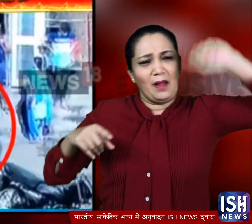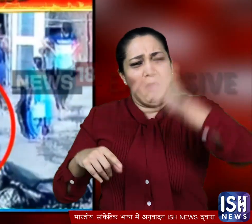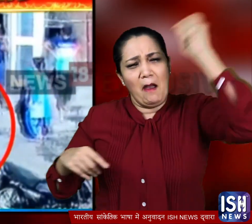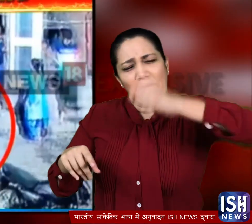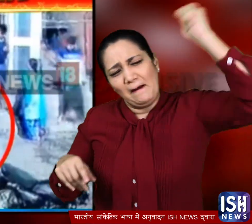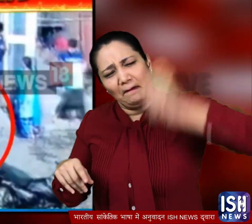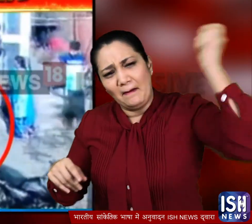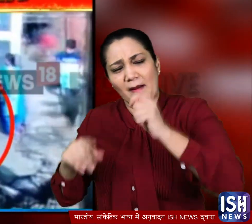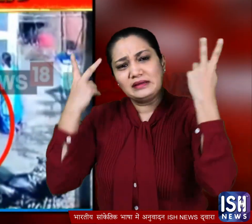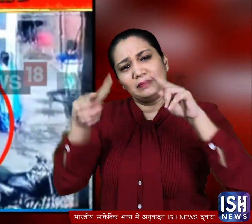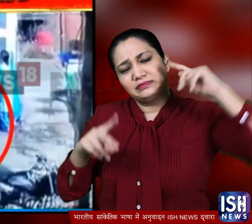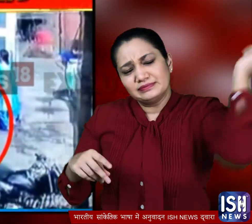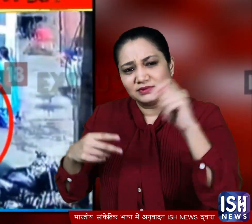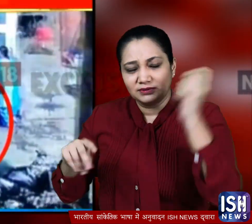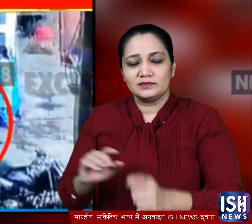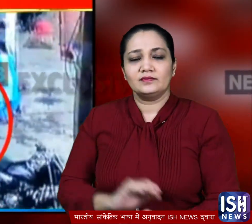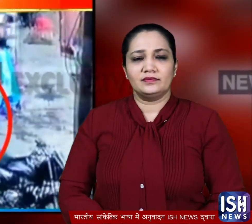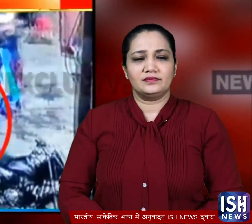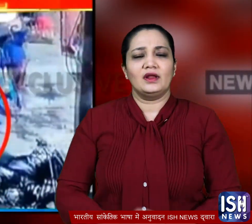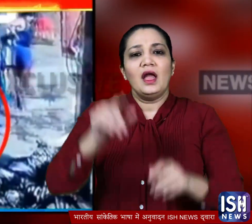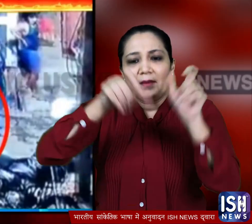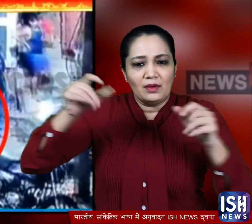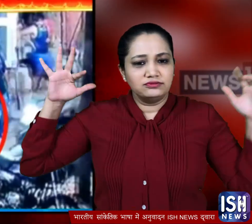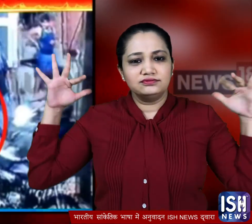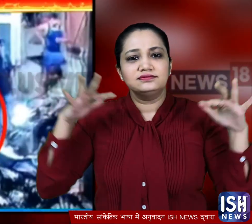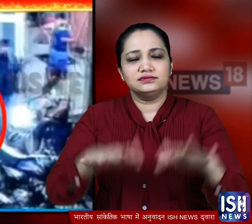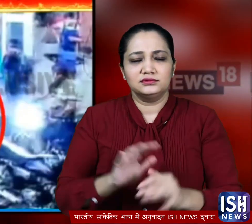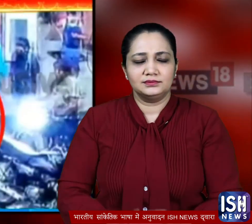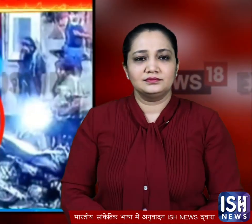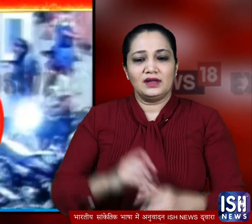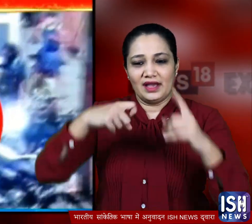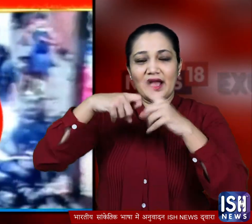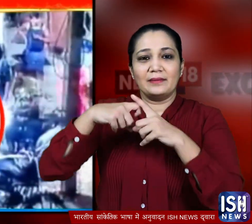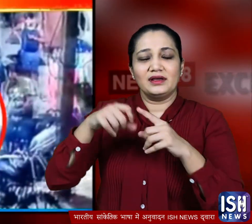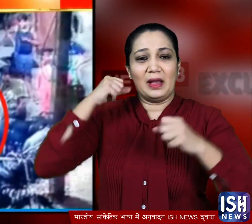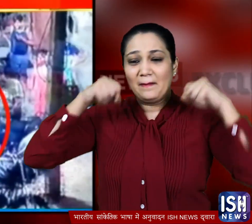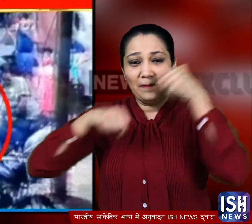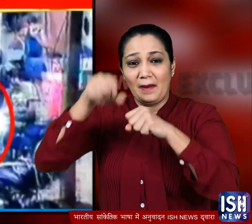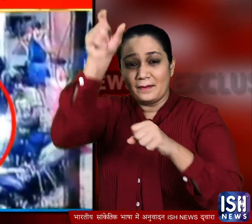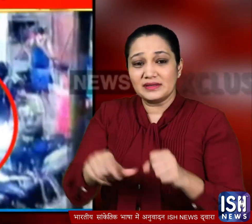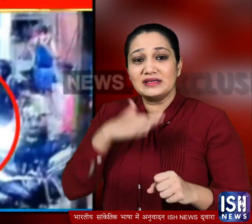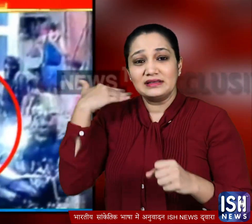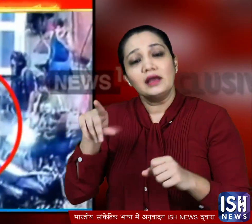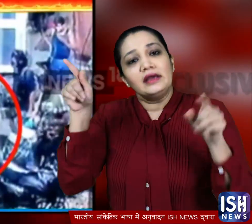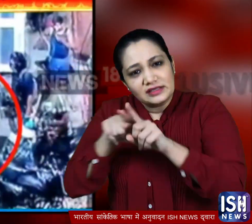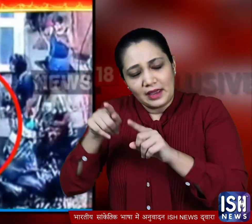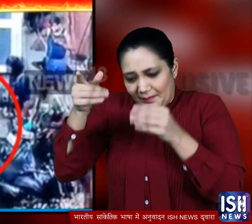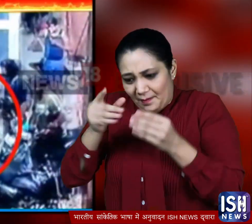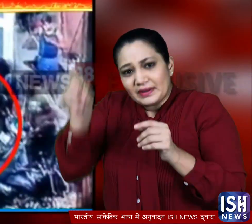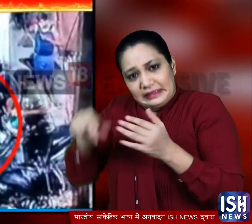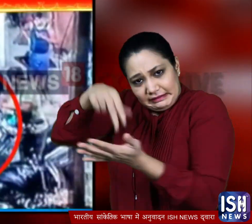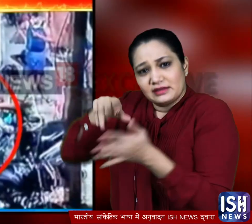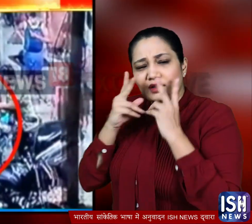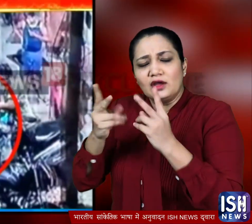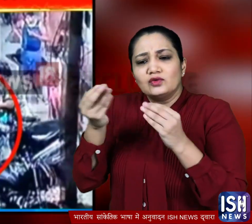चप्पल से उसे सबके सामने पीटने लगी। इस बीच गली में लोगों की भीड़ जमा हो गई। कामेश नाम के जिस मुक्केबाज की जान गई वो भी उस वक्त वहीं मौजूद